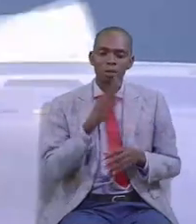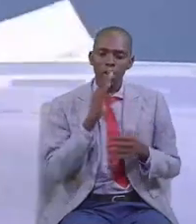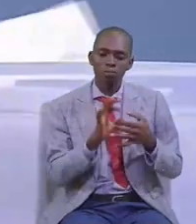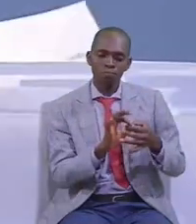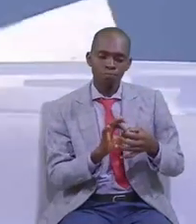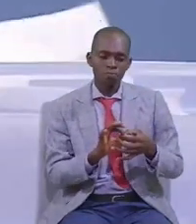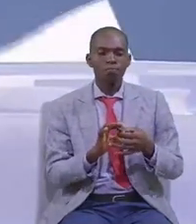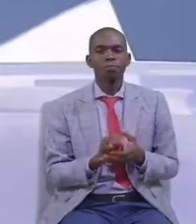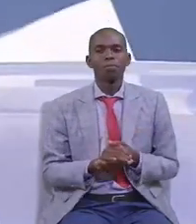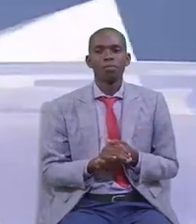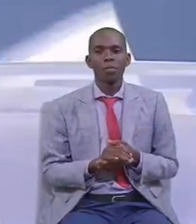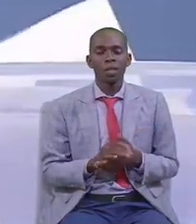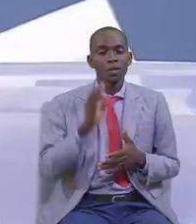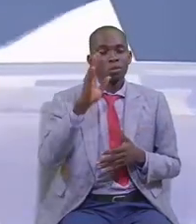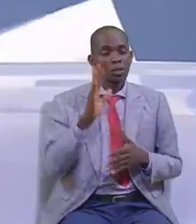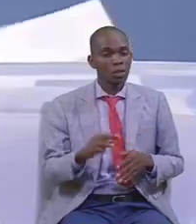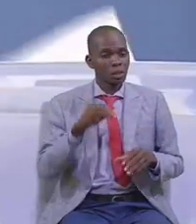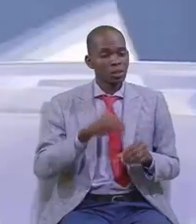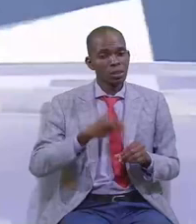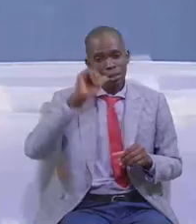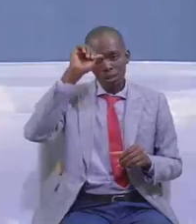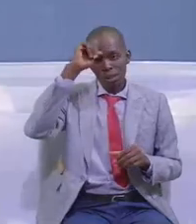Ministre d'Inde.